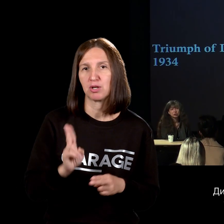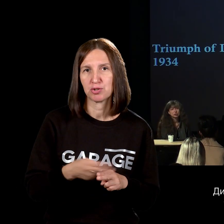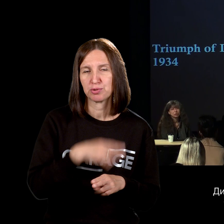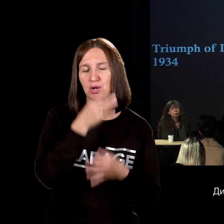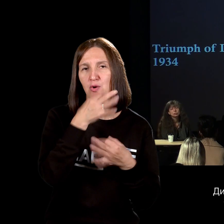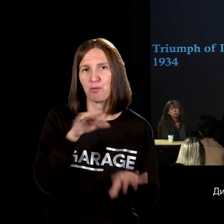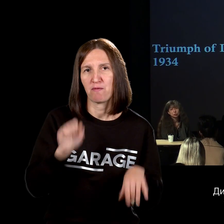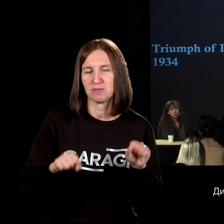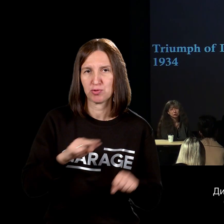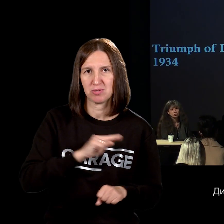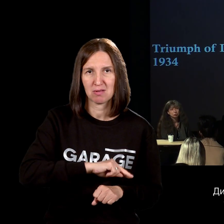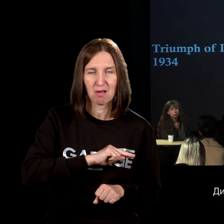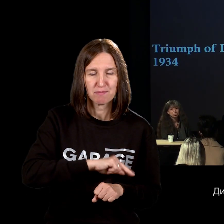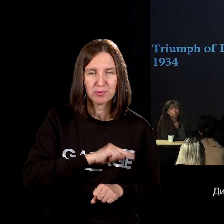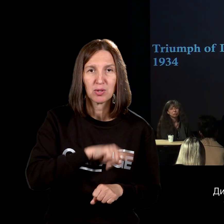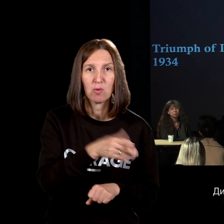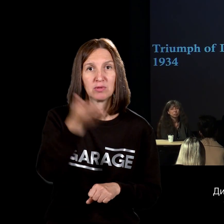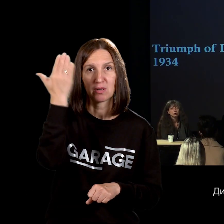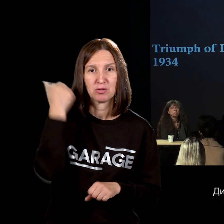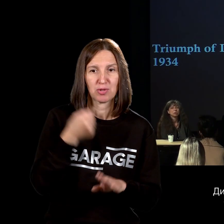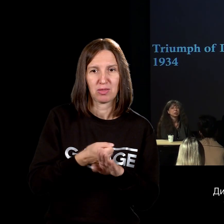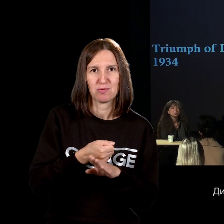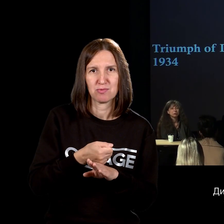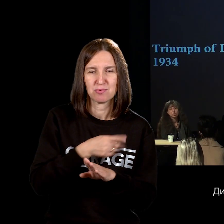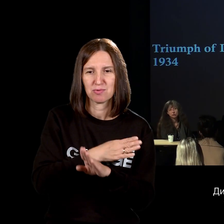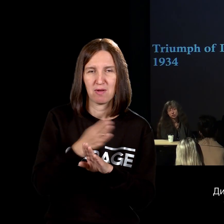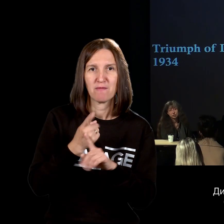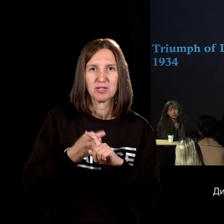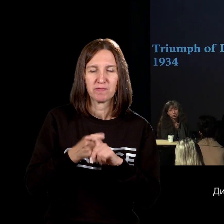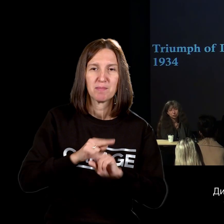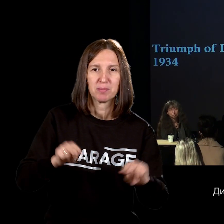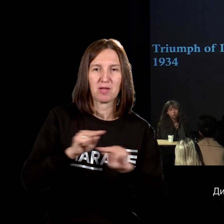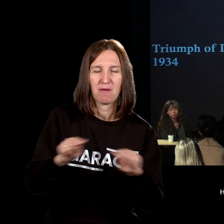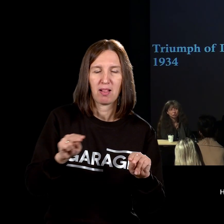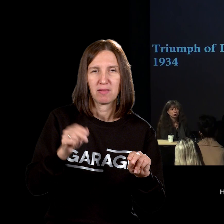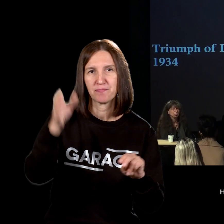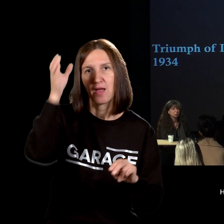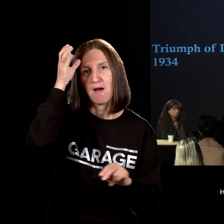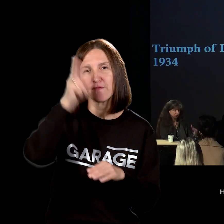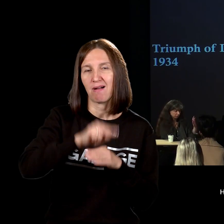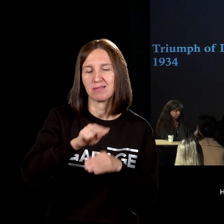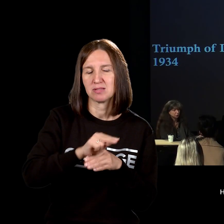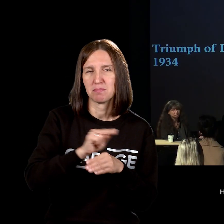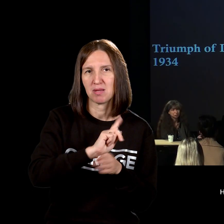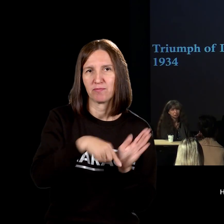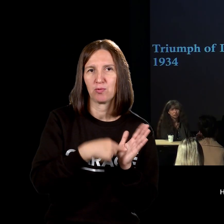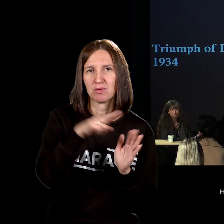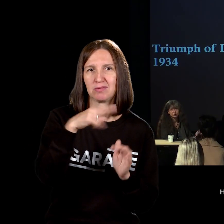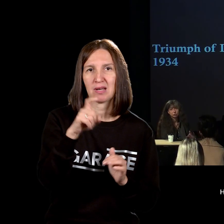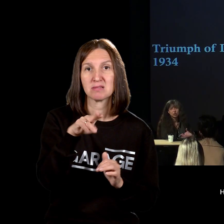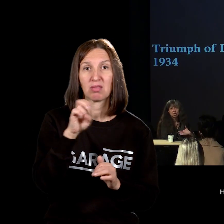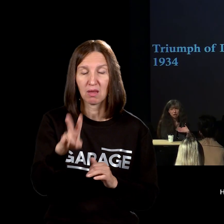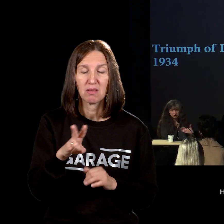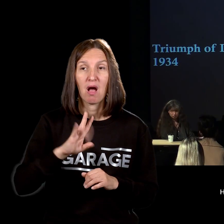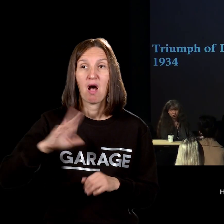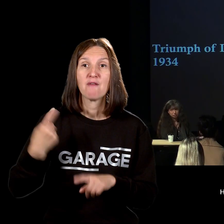Дик лишается любой возможности работы, он как бы был, преподавал в Дрезденской академии, откуда его, как только фашисты приходят к власти,